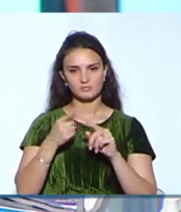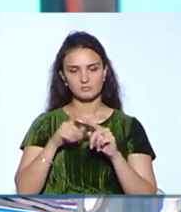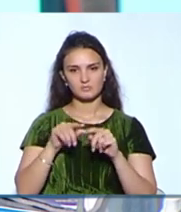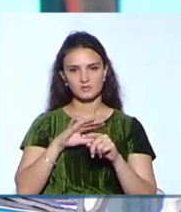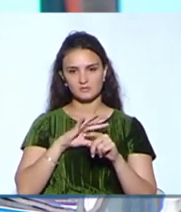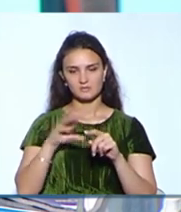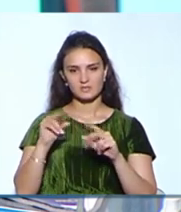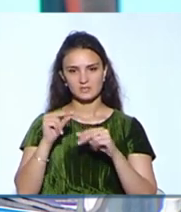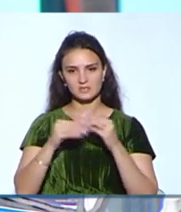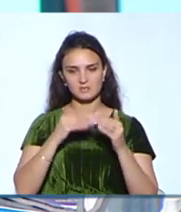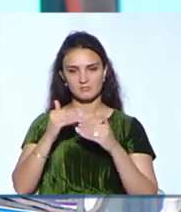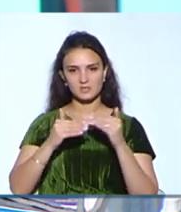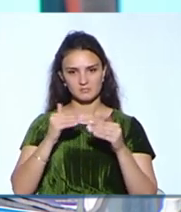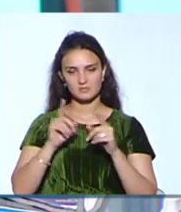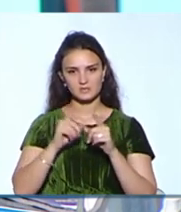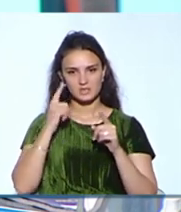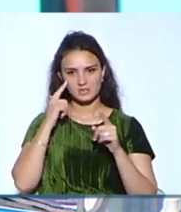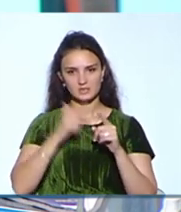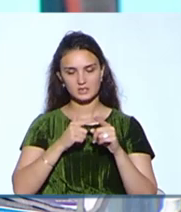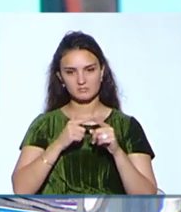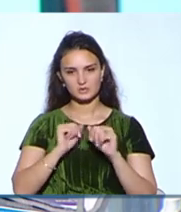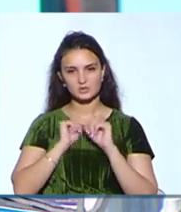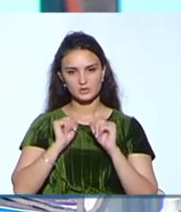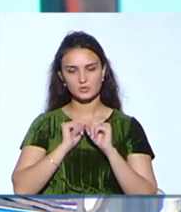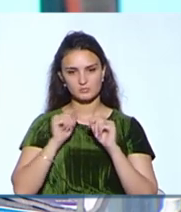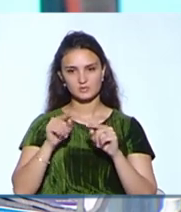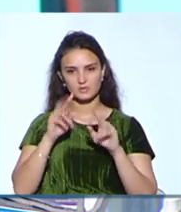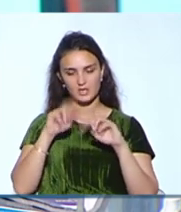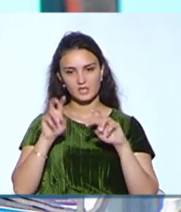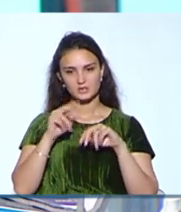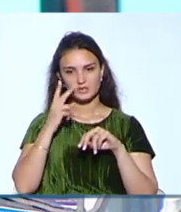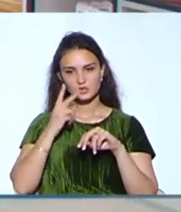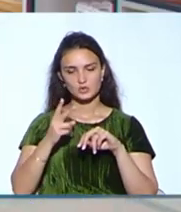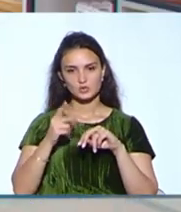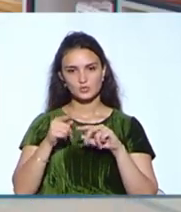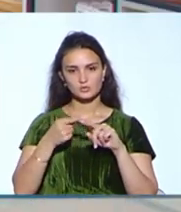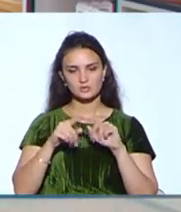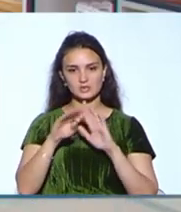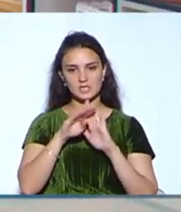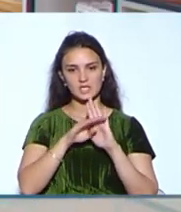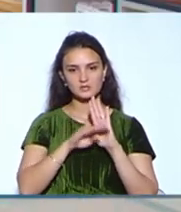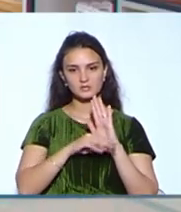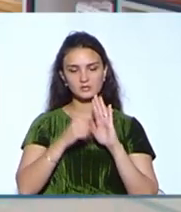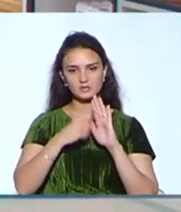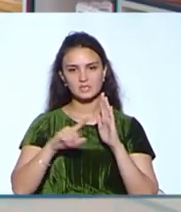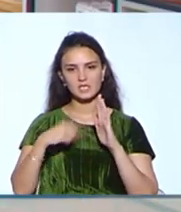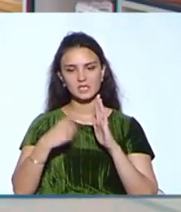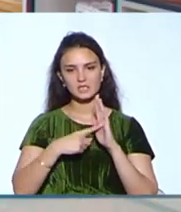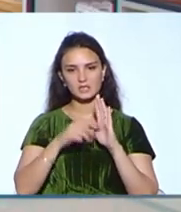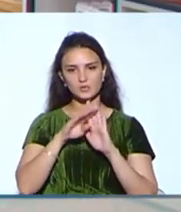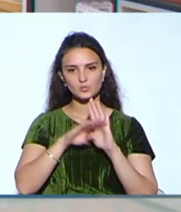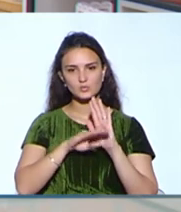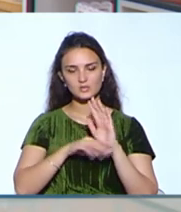ყველაზე წარმატებული სისტემებიც კი განათლების ცდილობს გადასინჯოს საგანთა ჩამონათვალი, საკითხთა